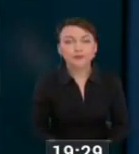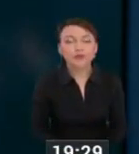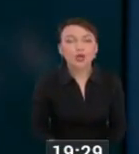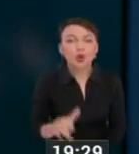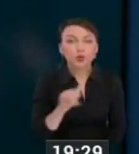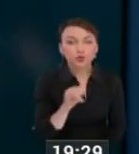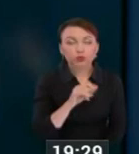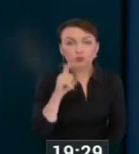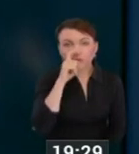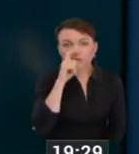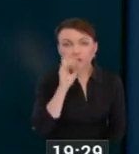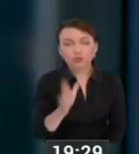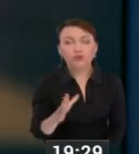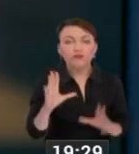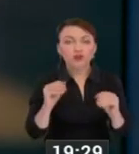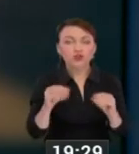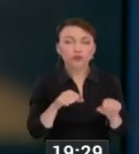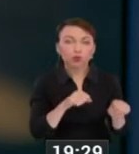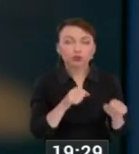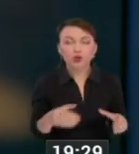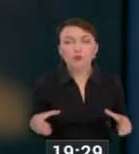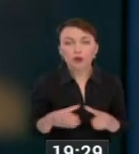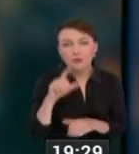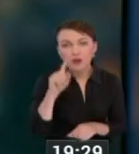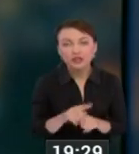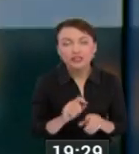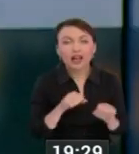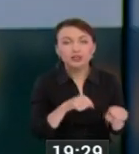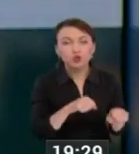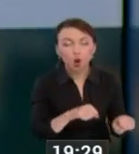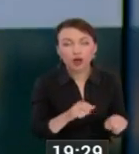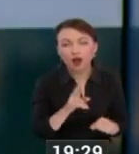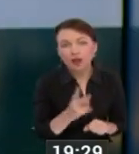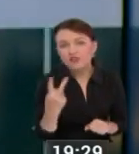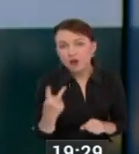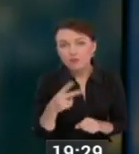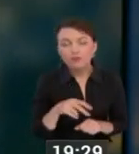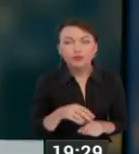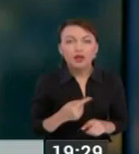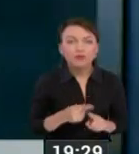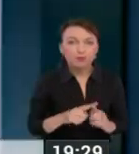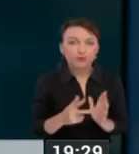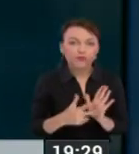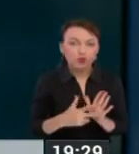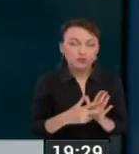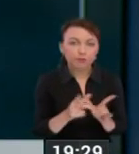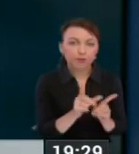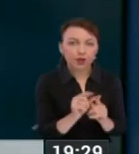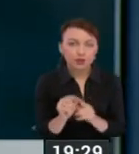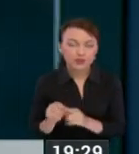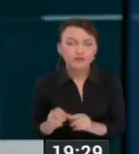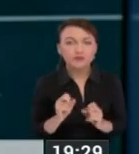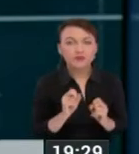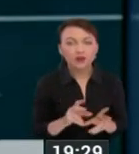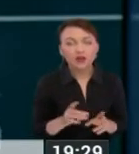У суботу у Броварах відбудеться вечір боксу компанії братів Кличків К2 Promotions. В його програмі 8 поєдинків, як